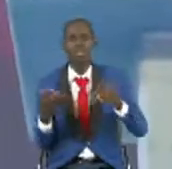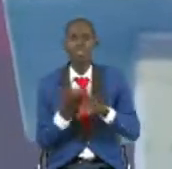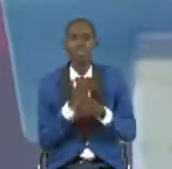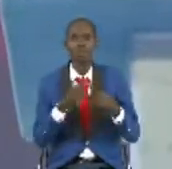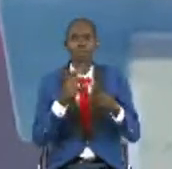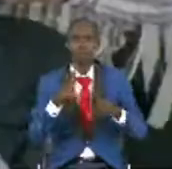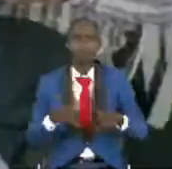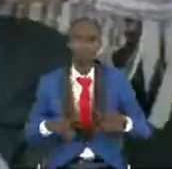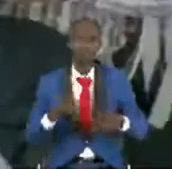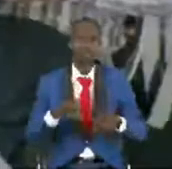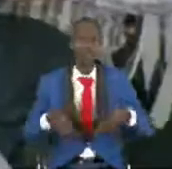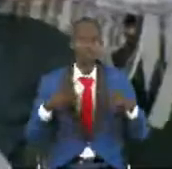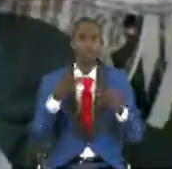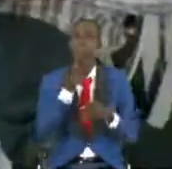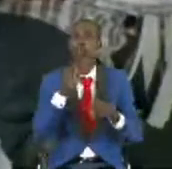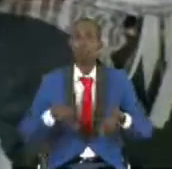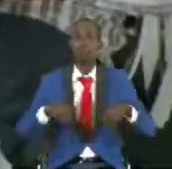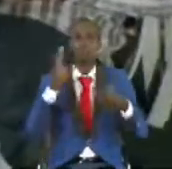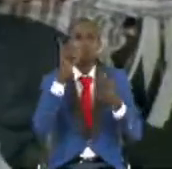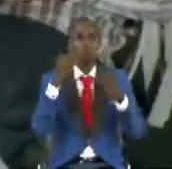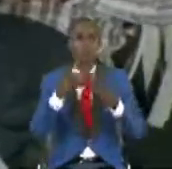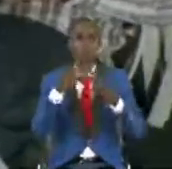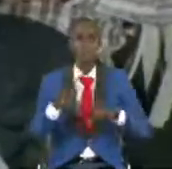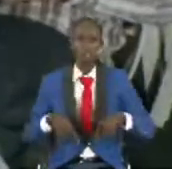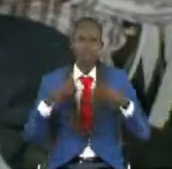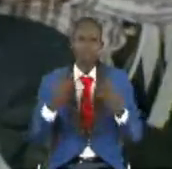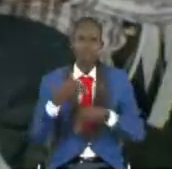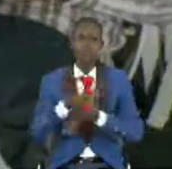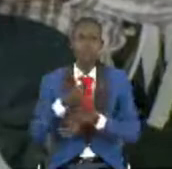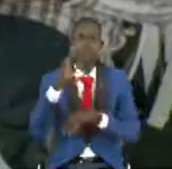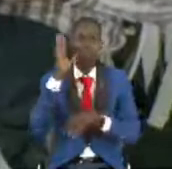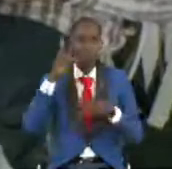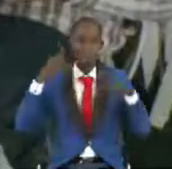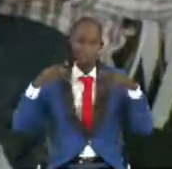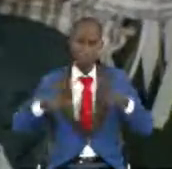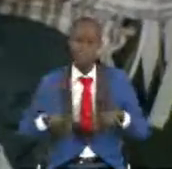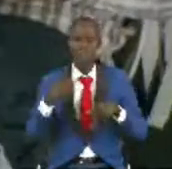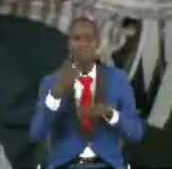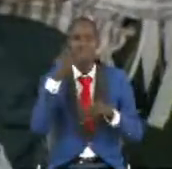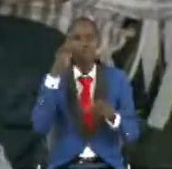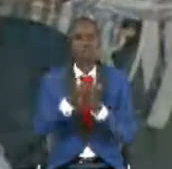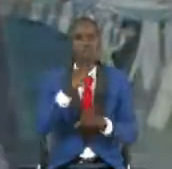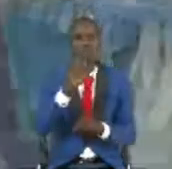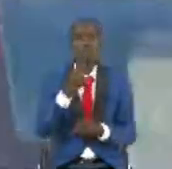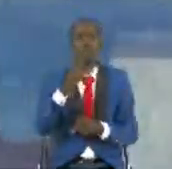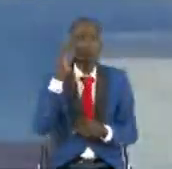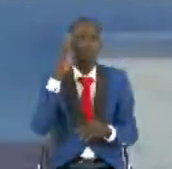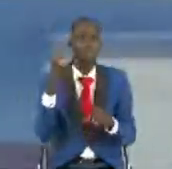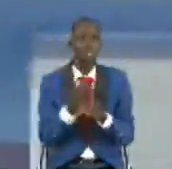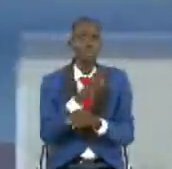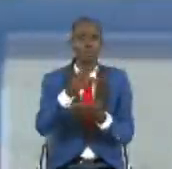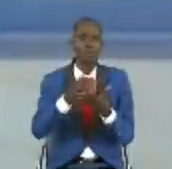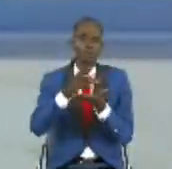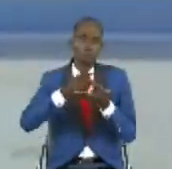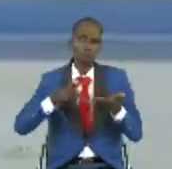vie. Viendra pour toi aujourd'hui. Tu vas personnaliser la promesse et tu prendras